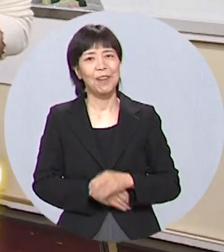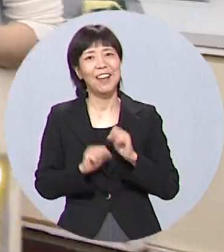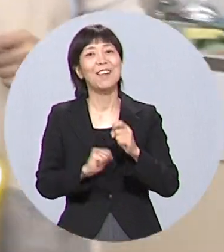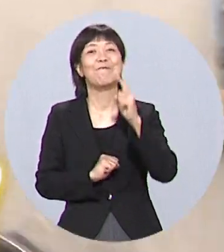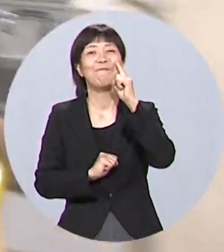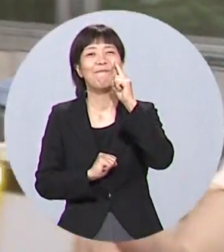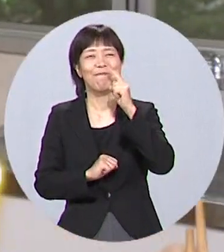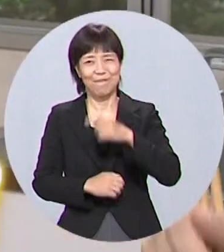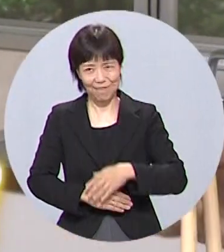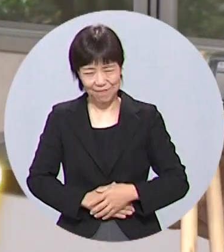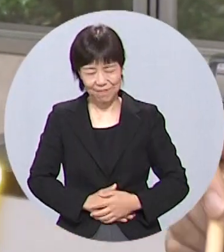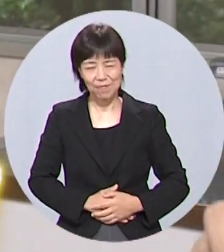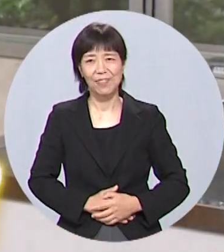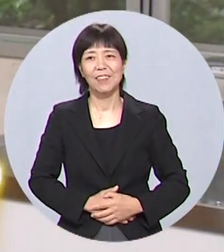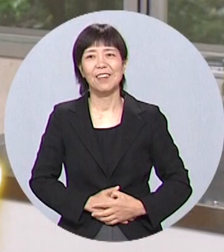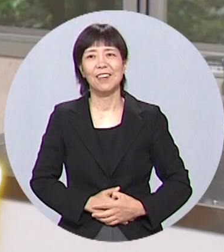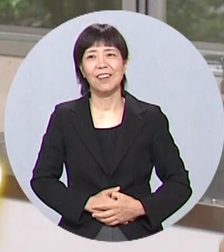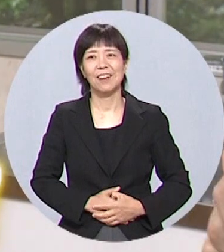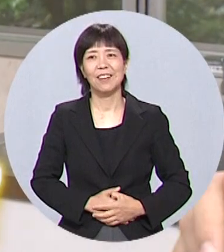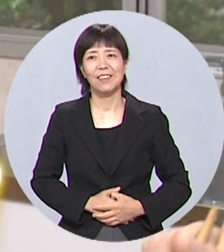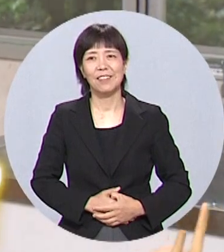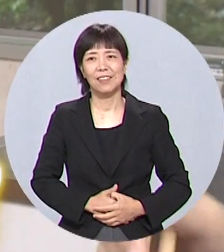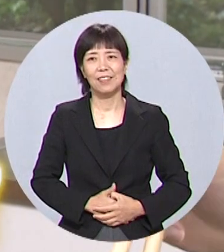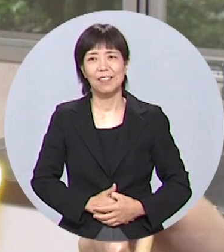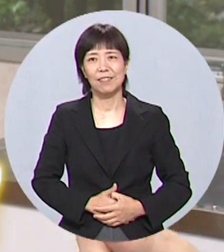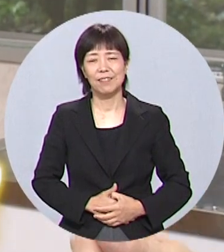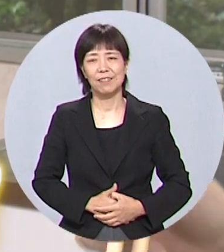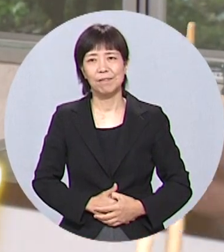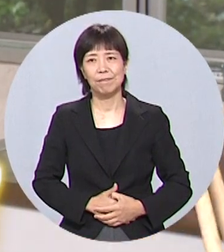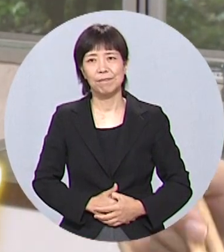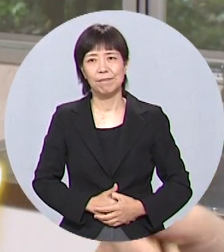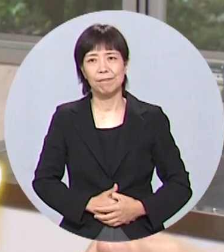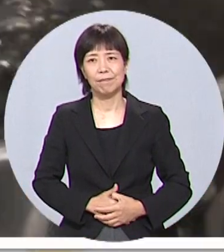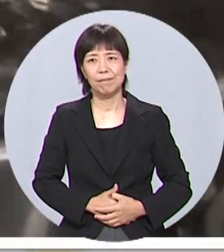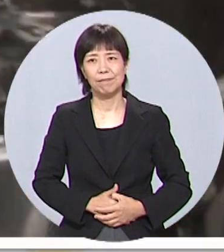出しましたすごい、 やってみましょう、じゃあ、ちょっと